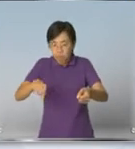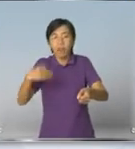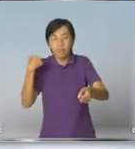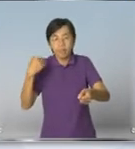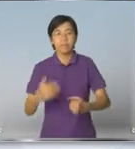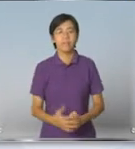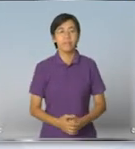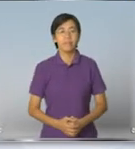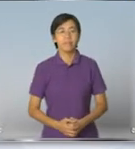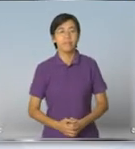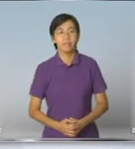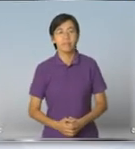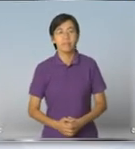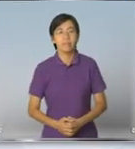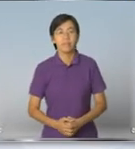าง